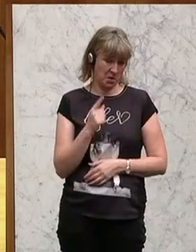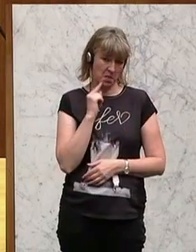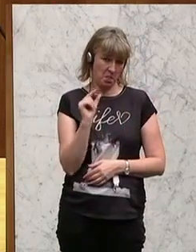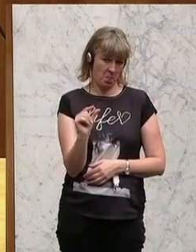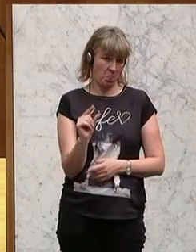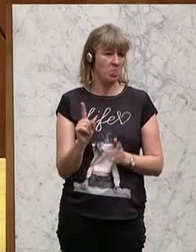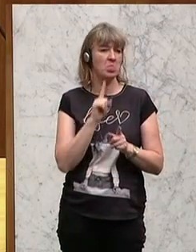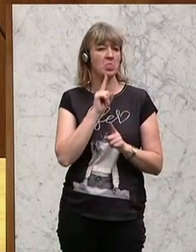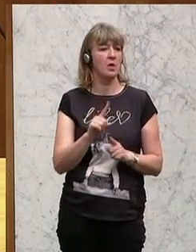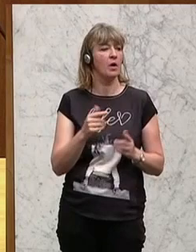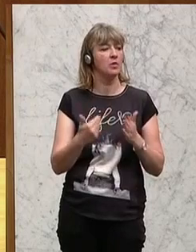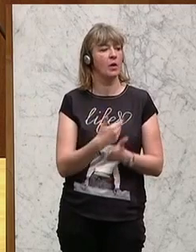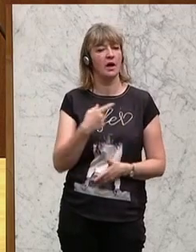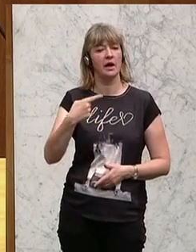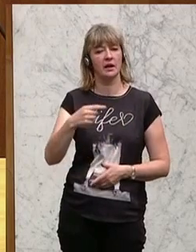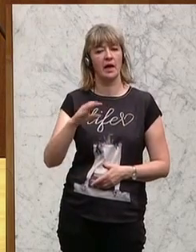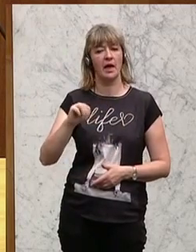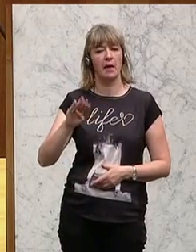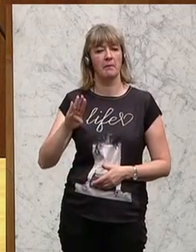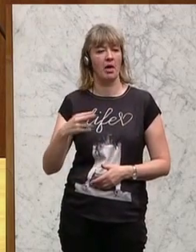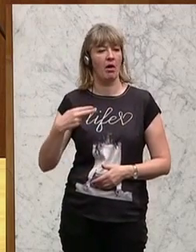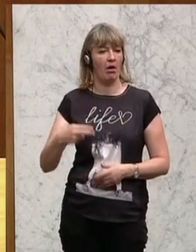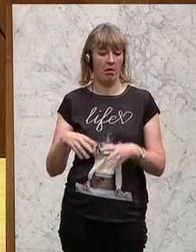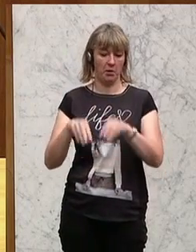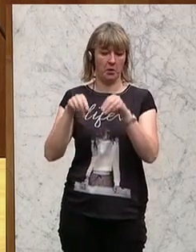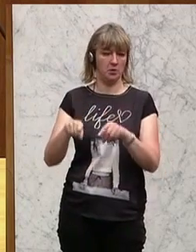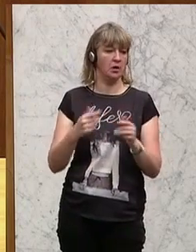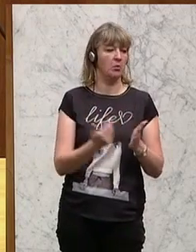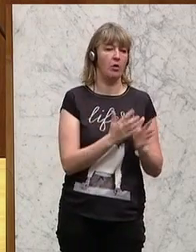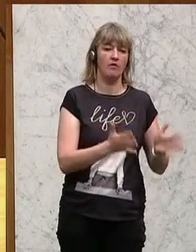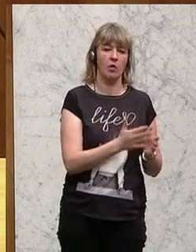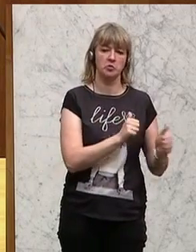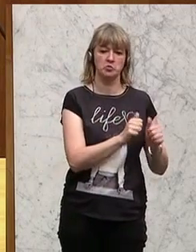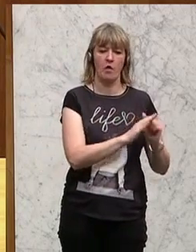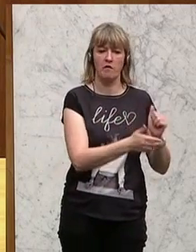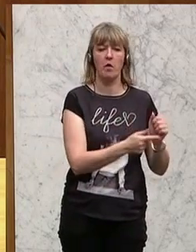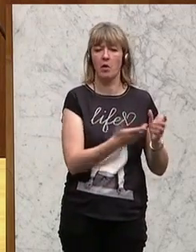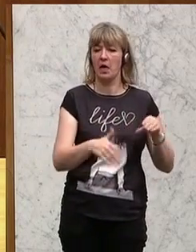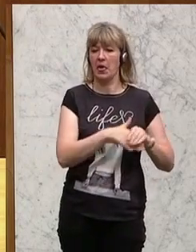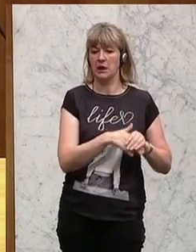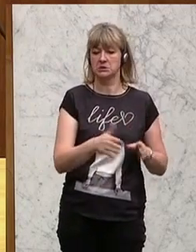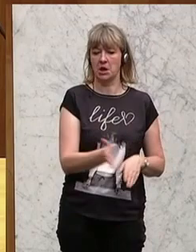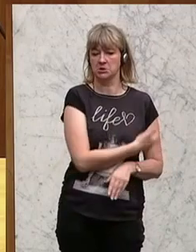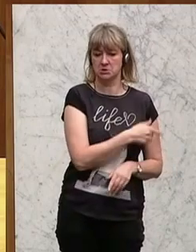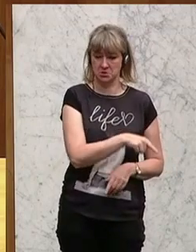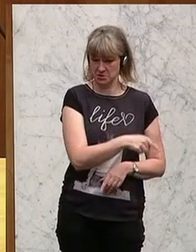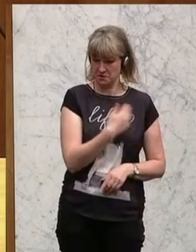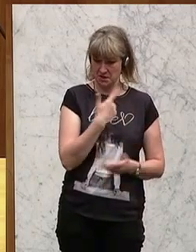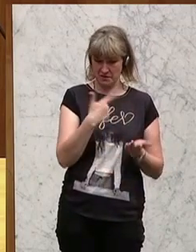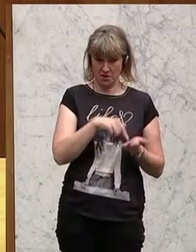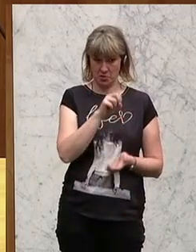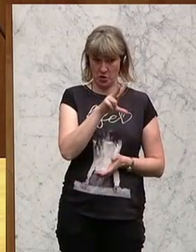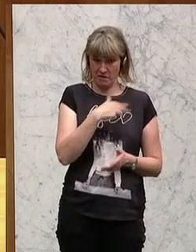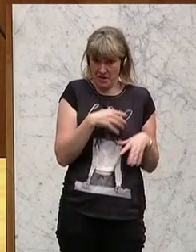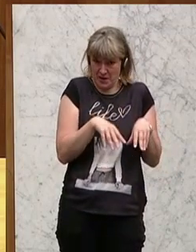neue GmbH gegründet wird, die den Bundessportförderungsfonds ersetzt. Dem BSFF, der erst 2013